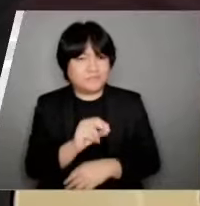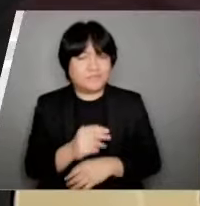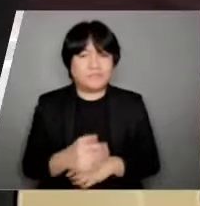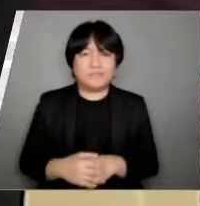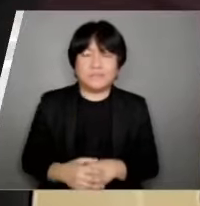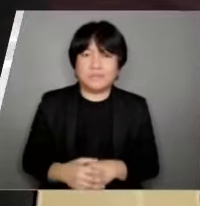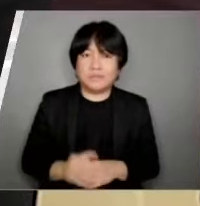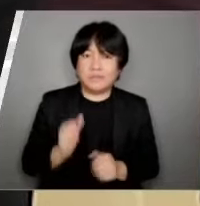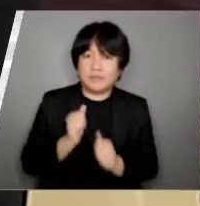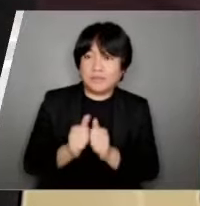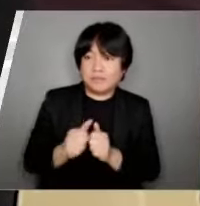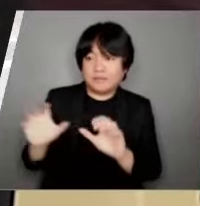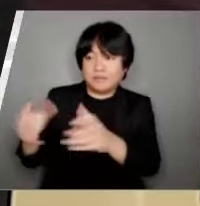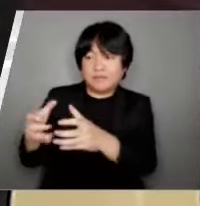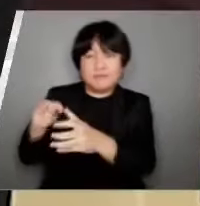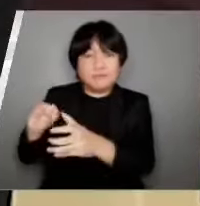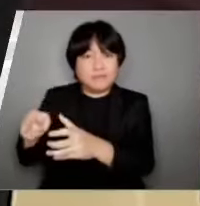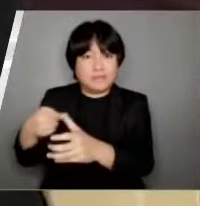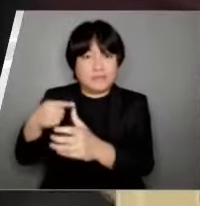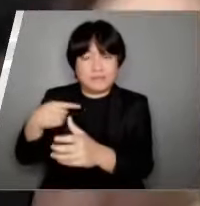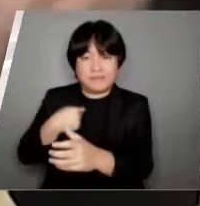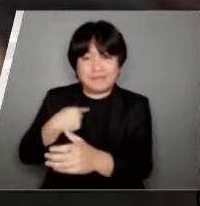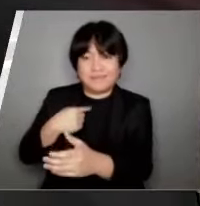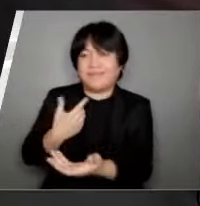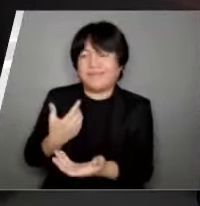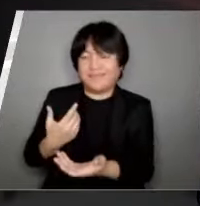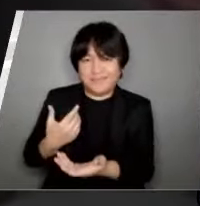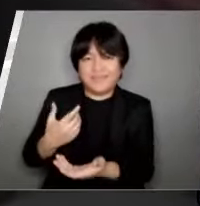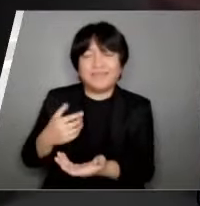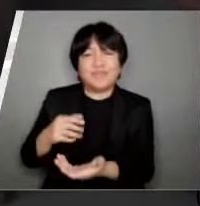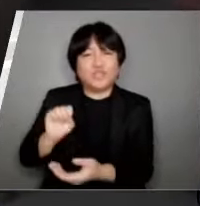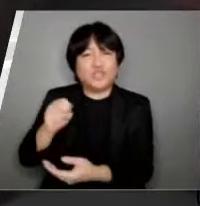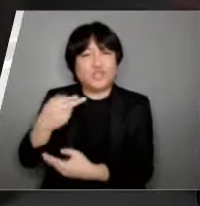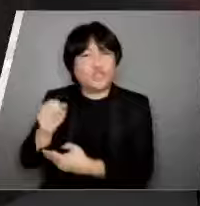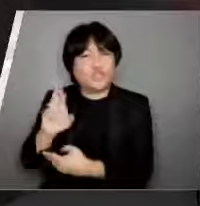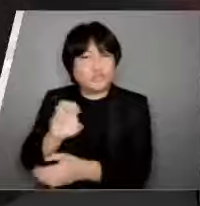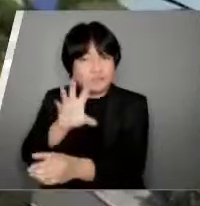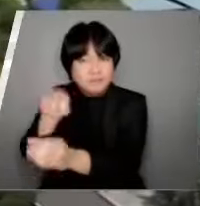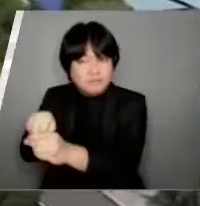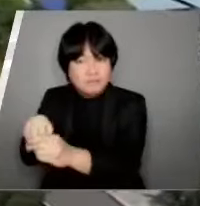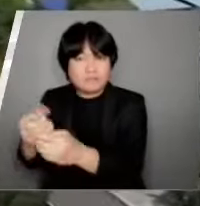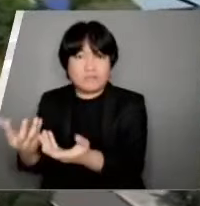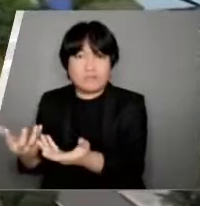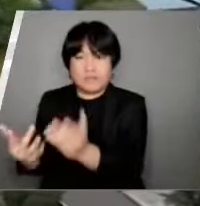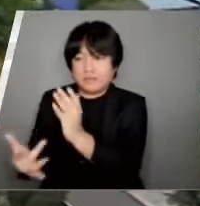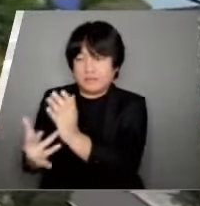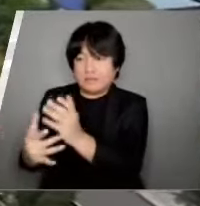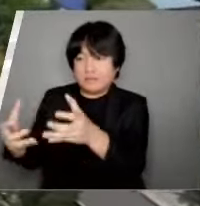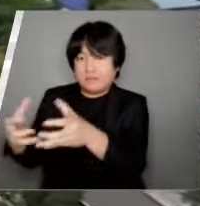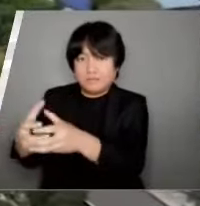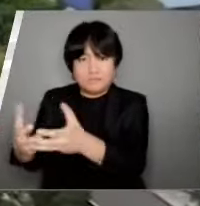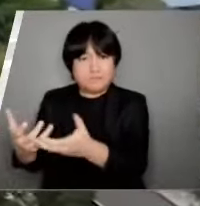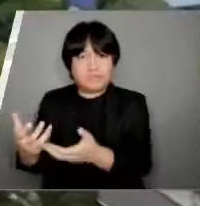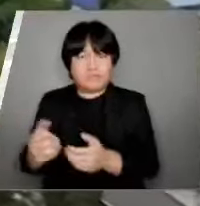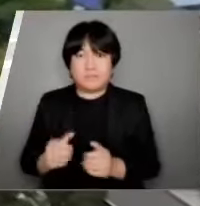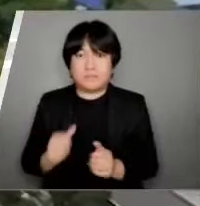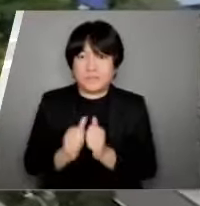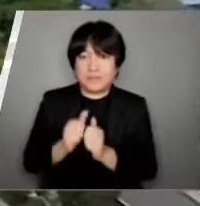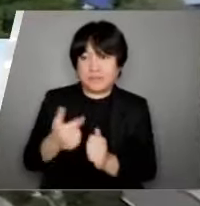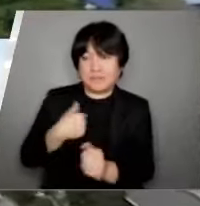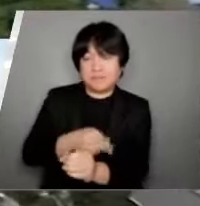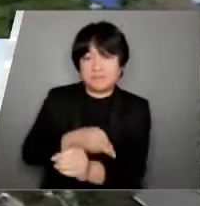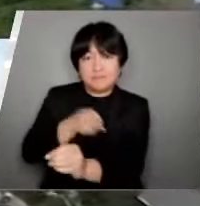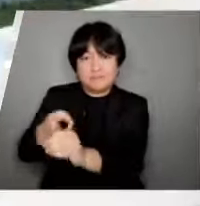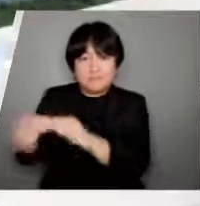Land Development, ang real estate company na nagpaupa sa Zunyo One Technology. Ang Zunyo One ang Pogo na ni-raid sa Bamba